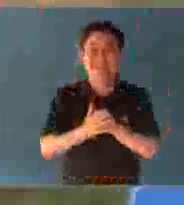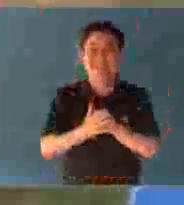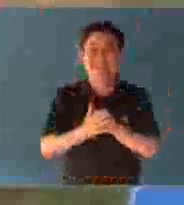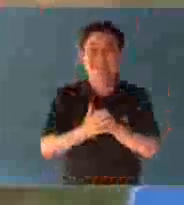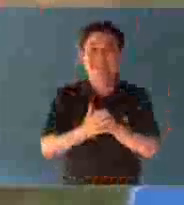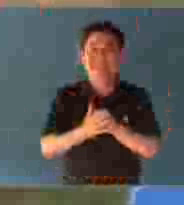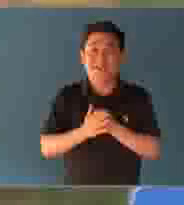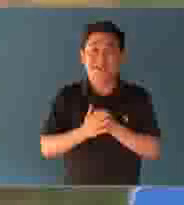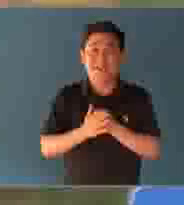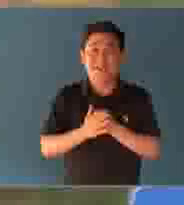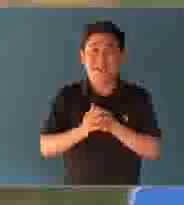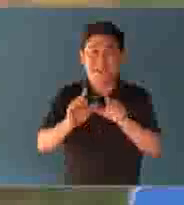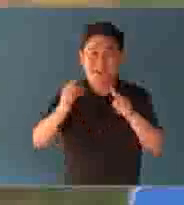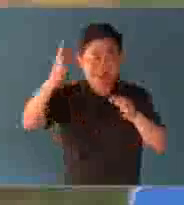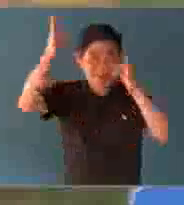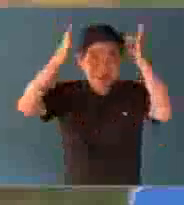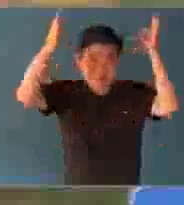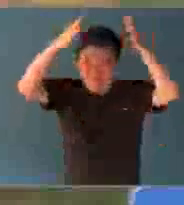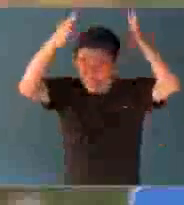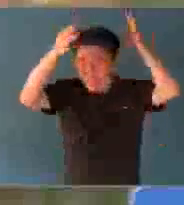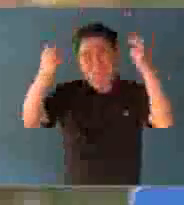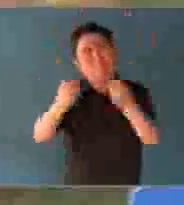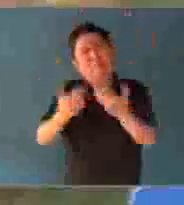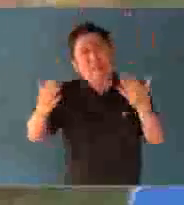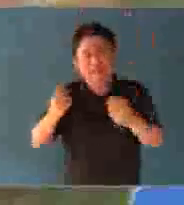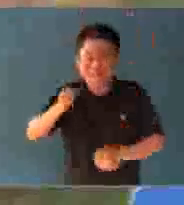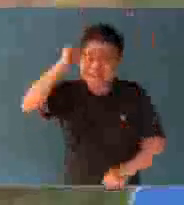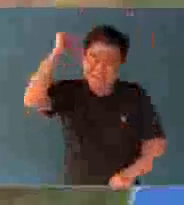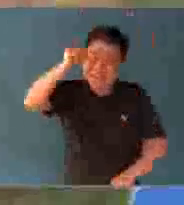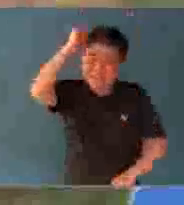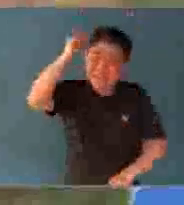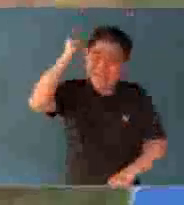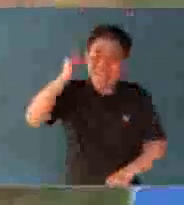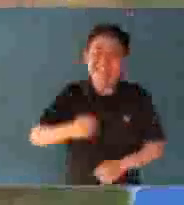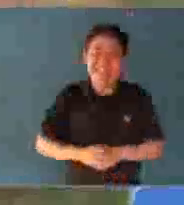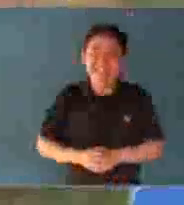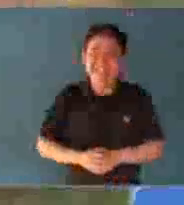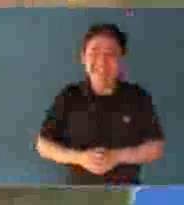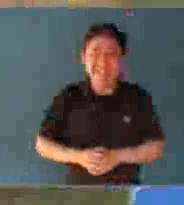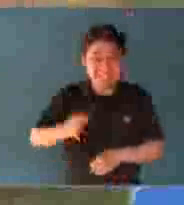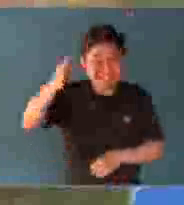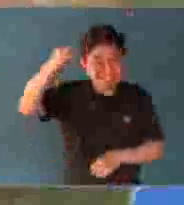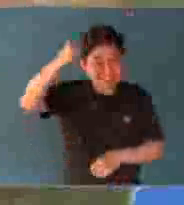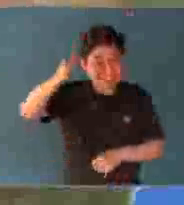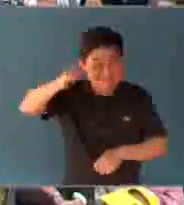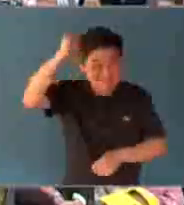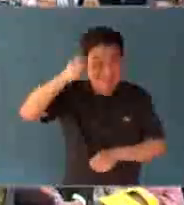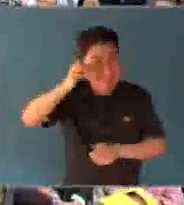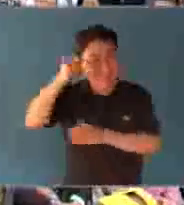탈모반이 하나가 아니고 여러 군데여 가지고 방법이 없었습니다. 본의 아니게 속살을 보여드리게 됐습니다.